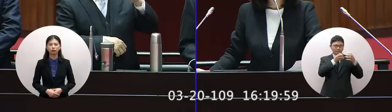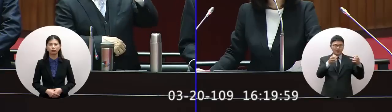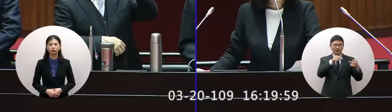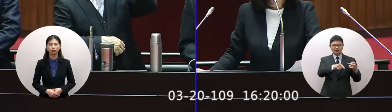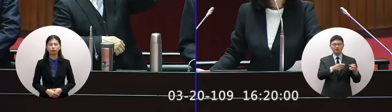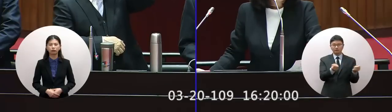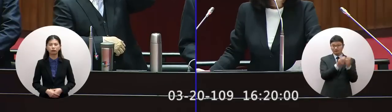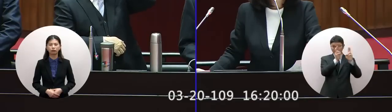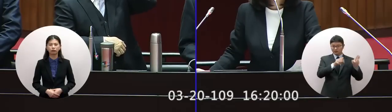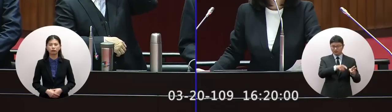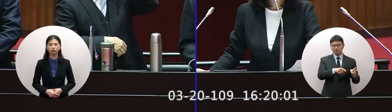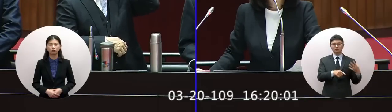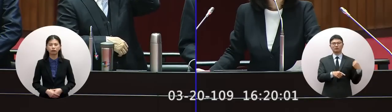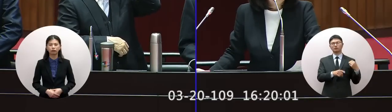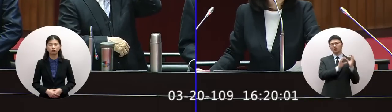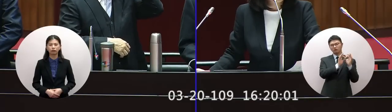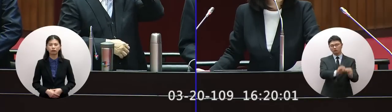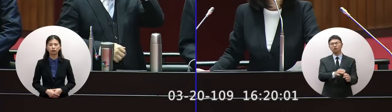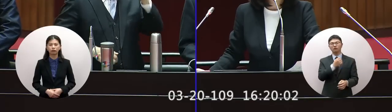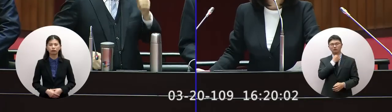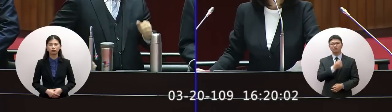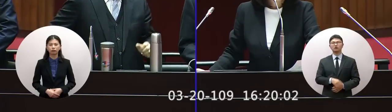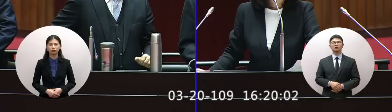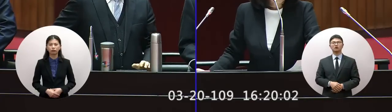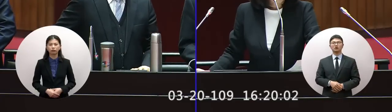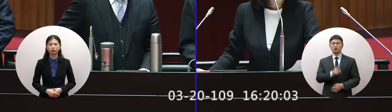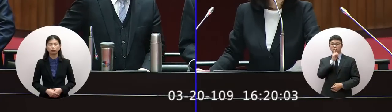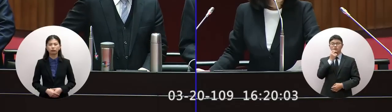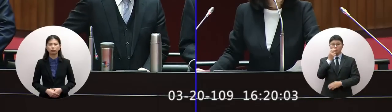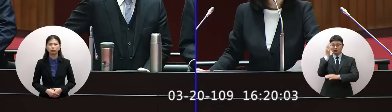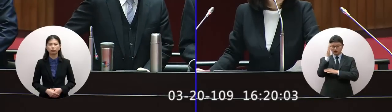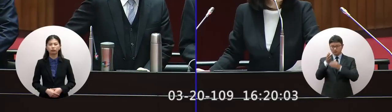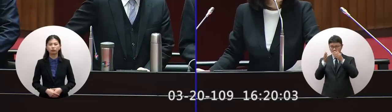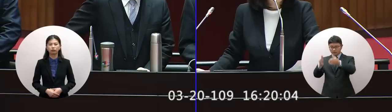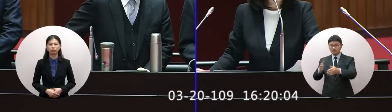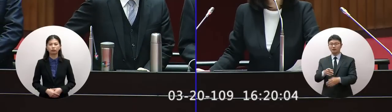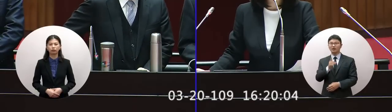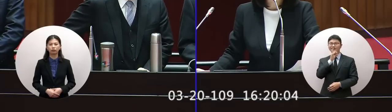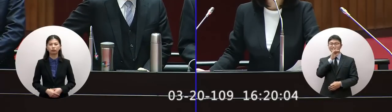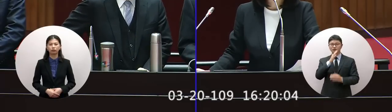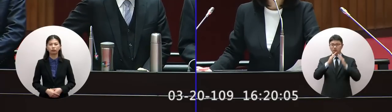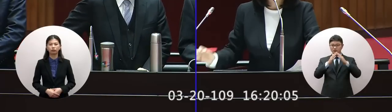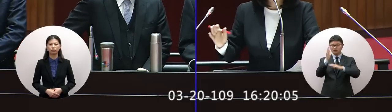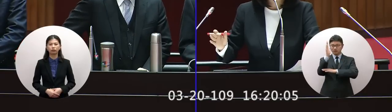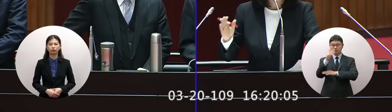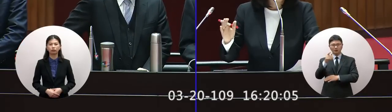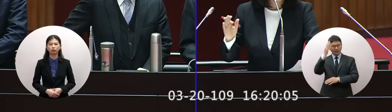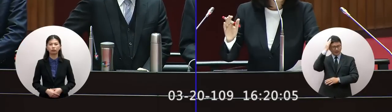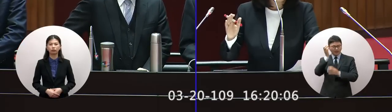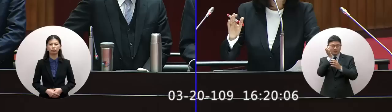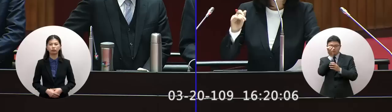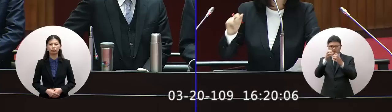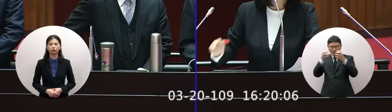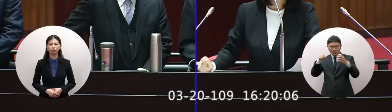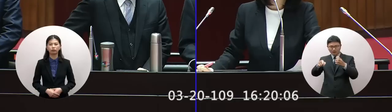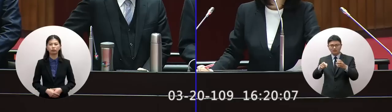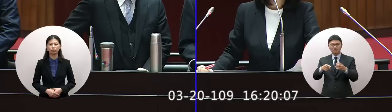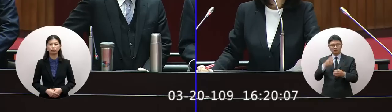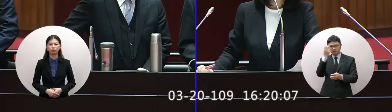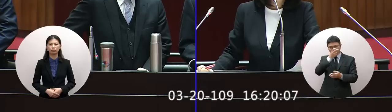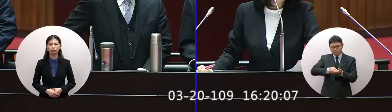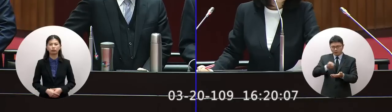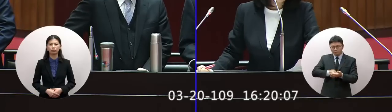是中央政府你们推翻台中市管制生煤自治条例最根本的原